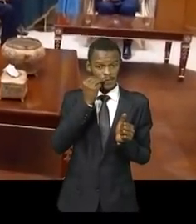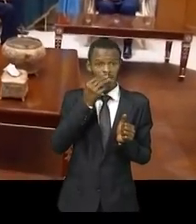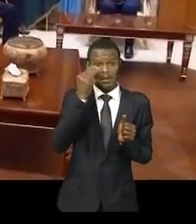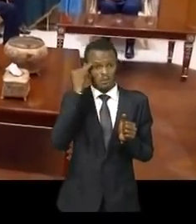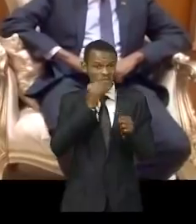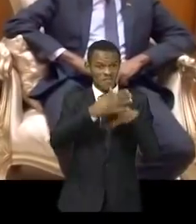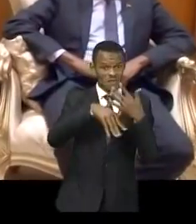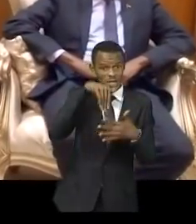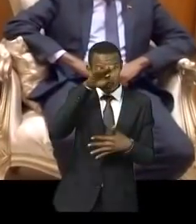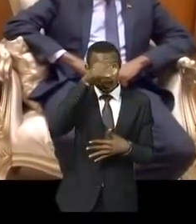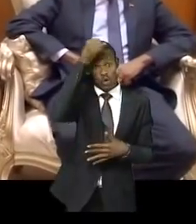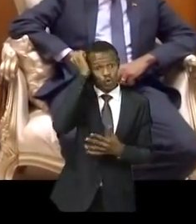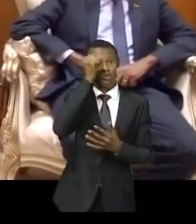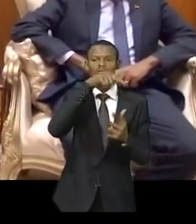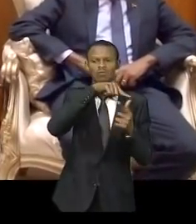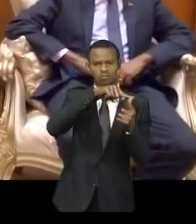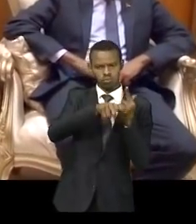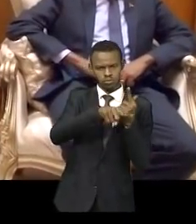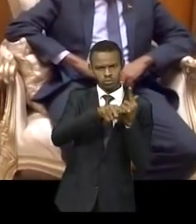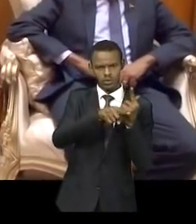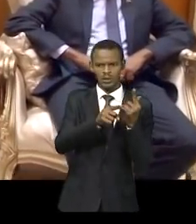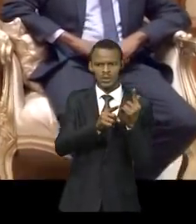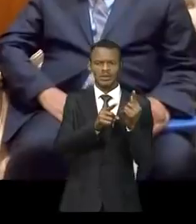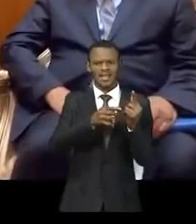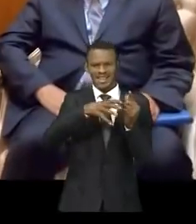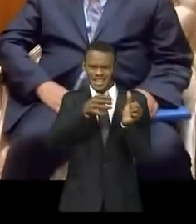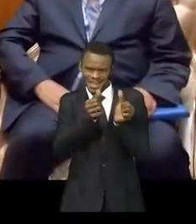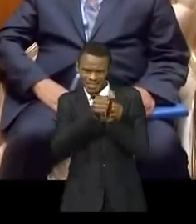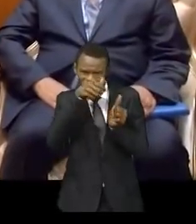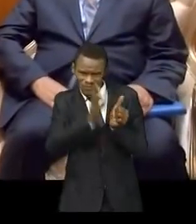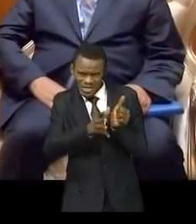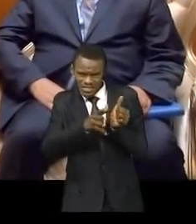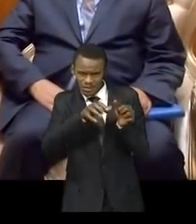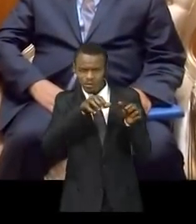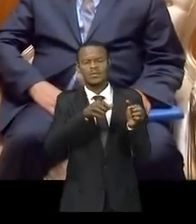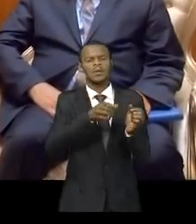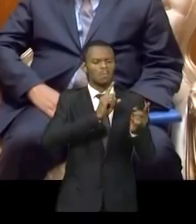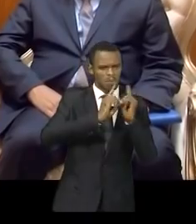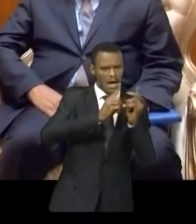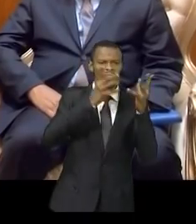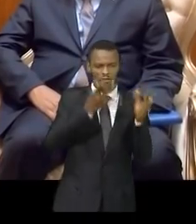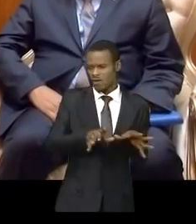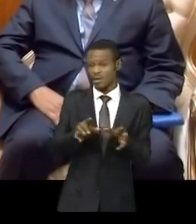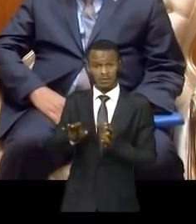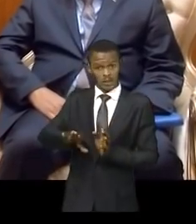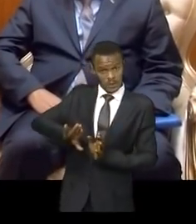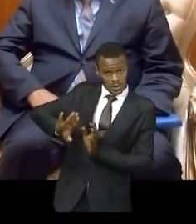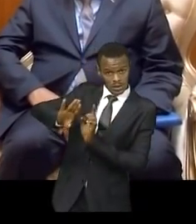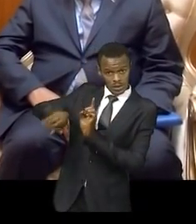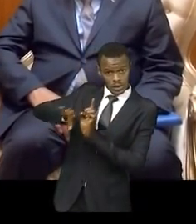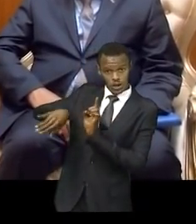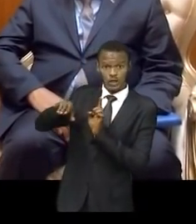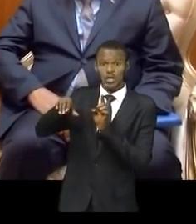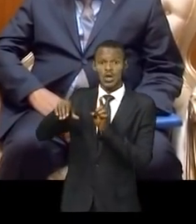de l'irrigation, qui était entouré de quelques experts. Côté congolais, le chef de l'État était accompagné du ministre des